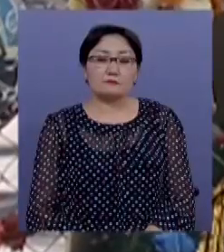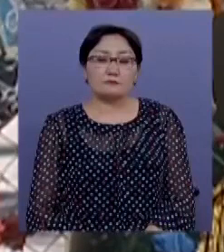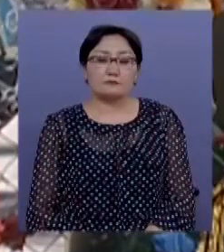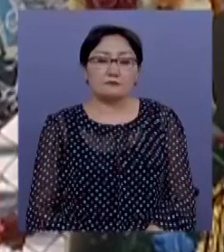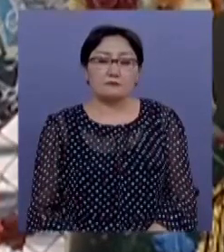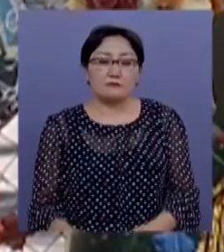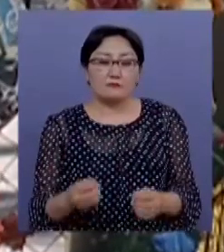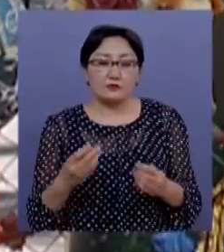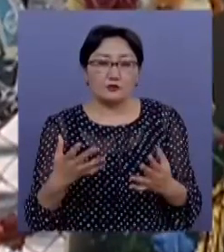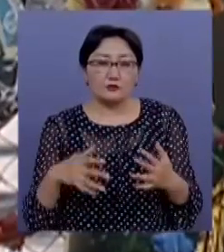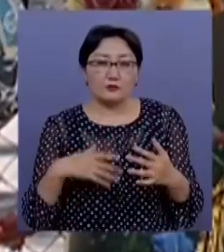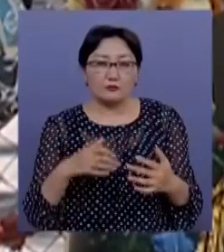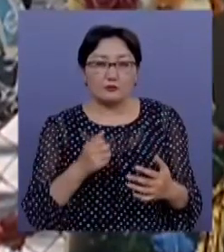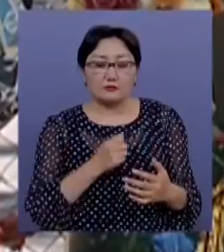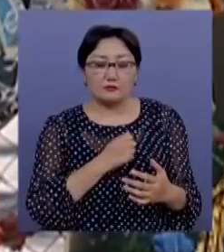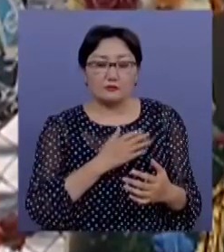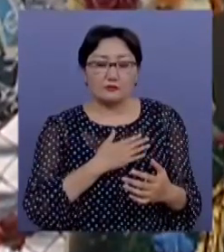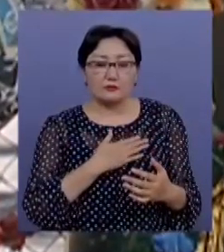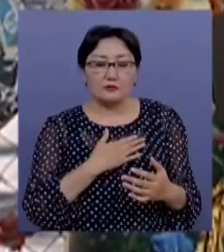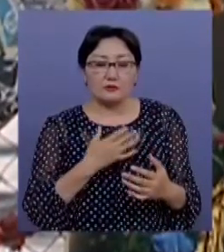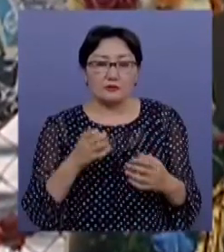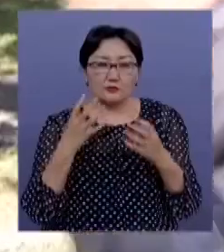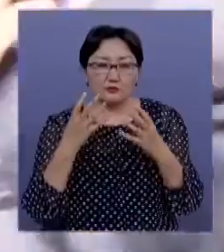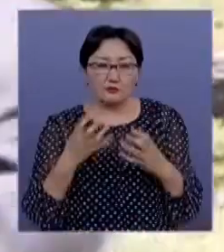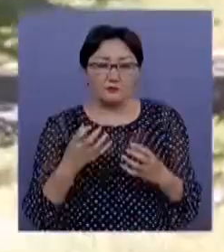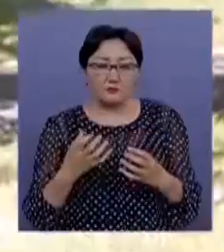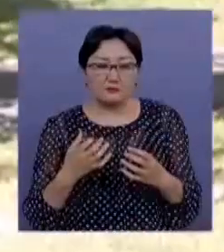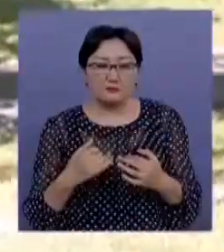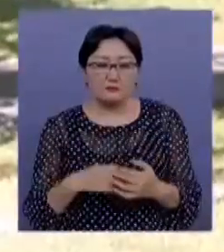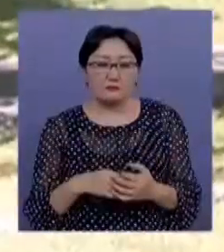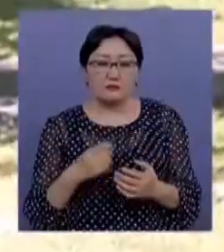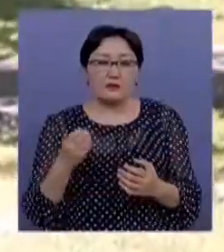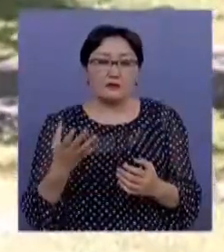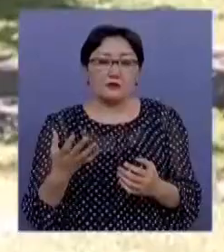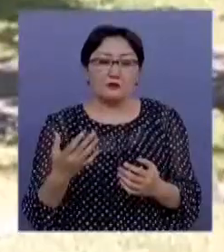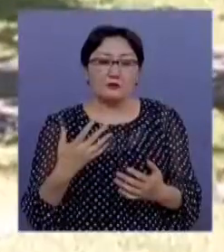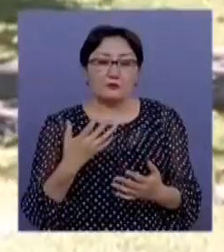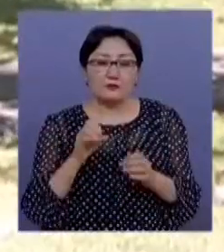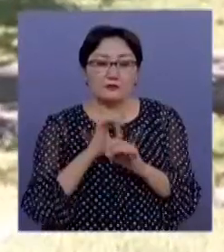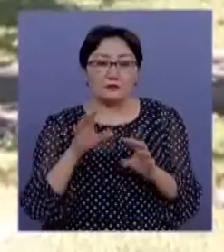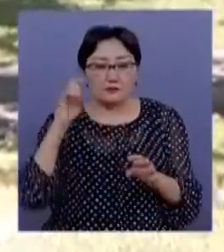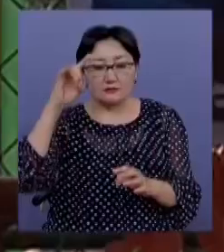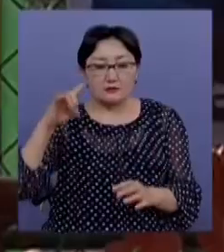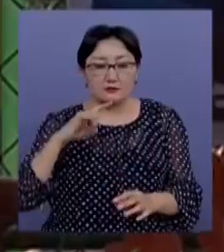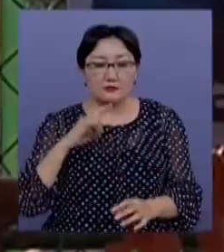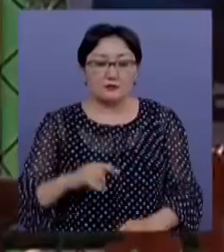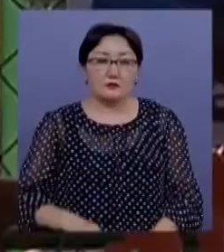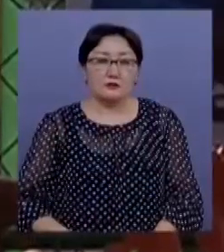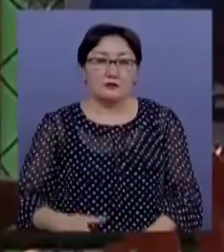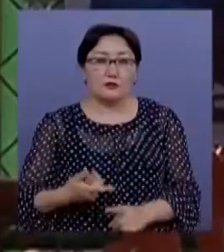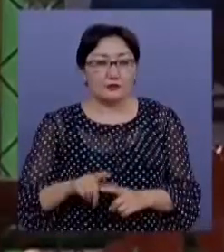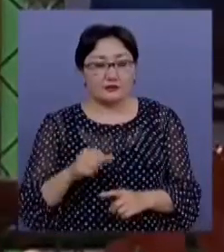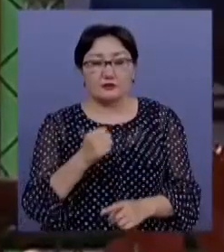Просто пусто на душе. Вот прям, знаете, просто вот темнота вот так вот. Он прославлял Казахстан. Очень